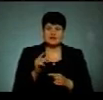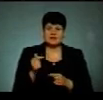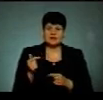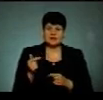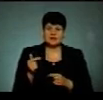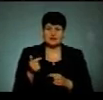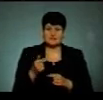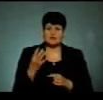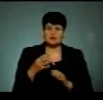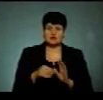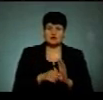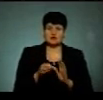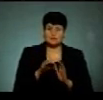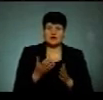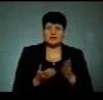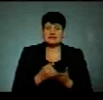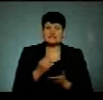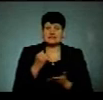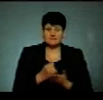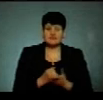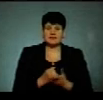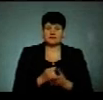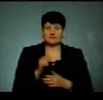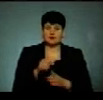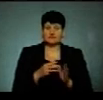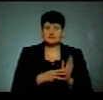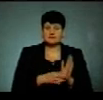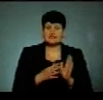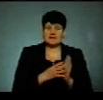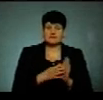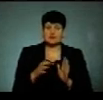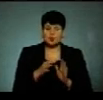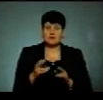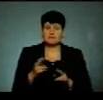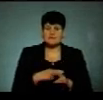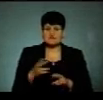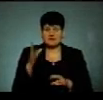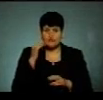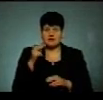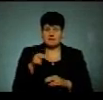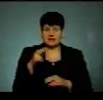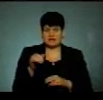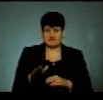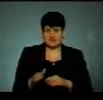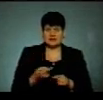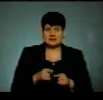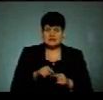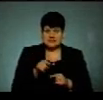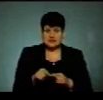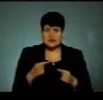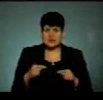гривні 46. Но затверджено воно всього-навсього 89 копійок без врахування ПДВ. Ця різниця в